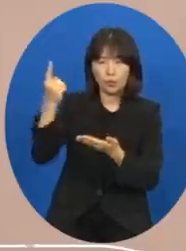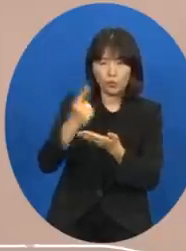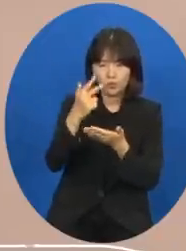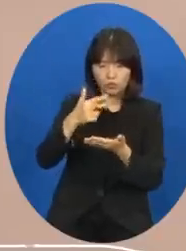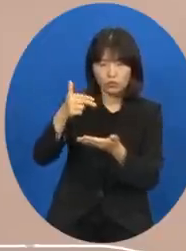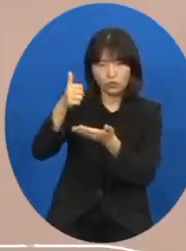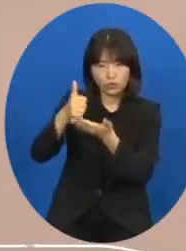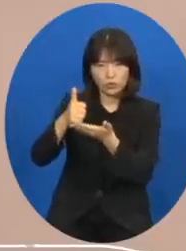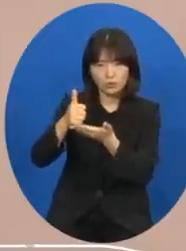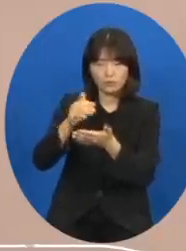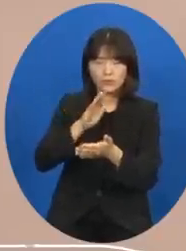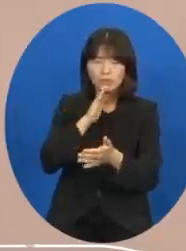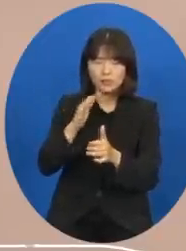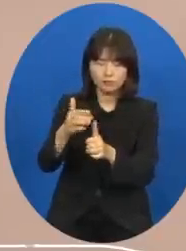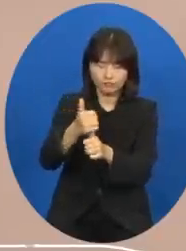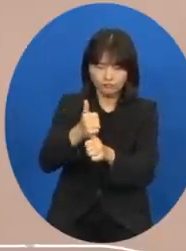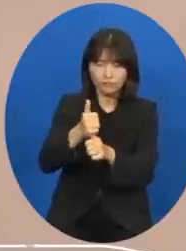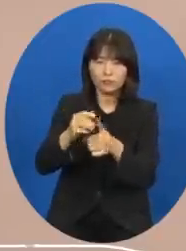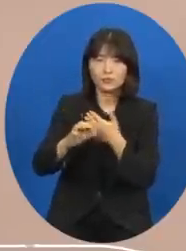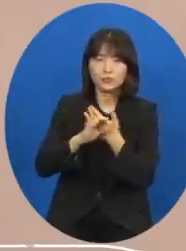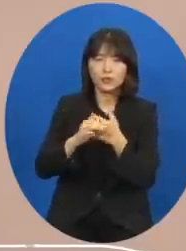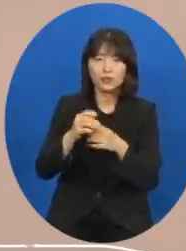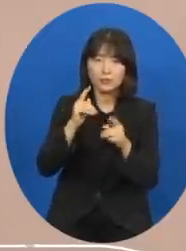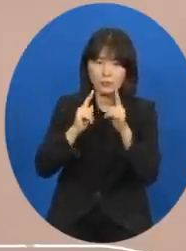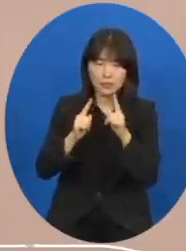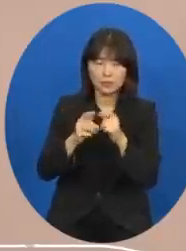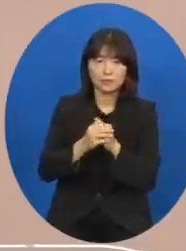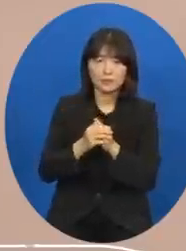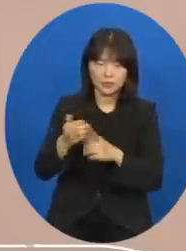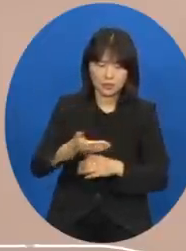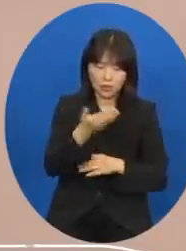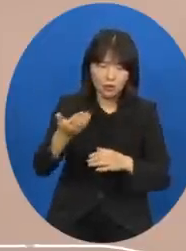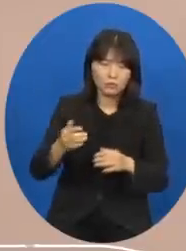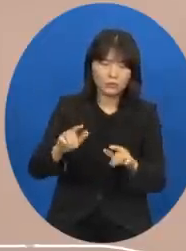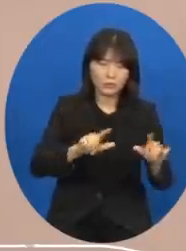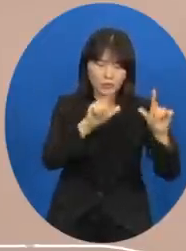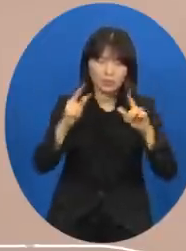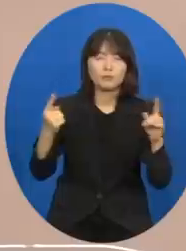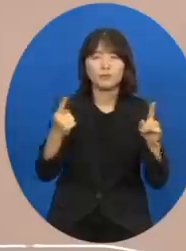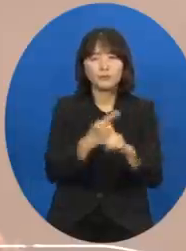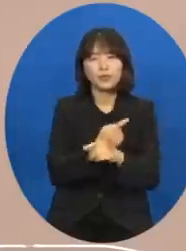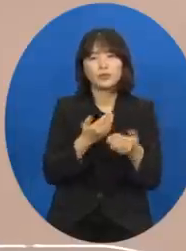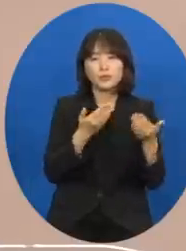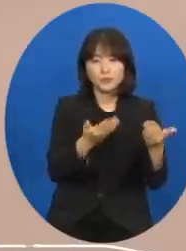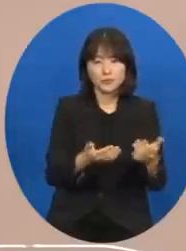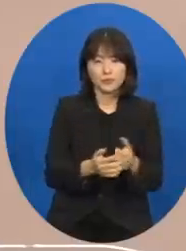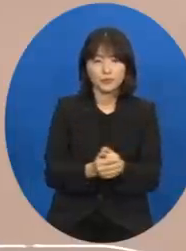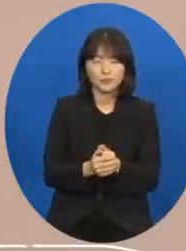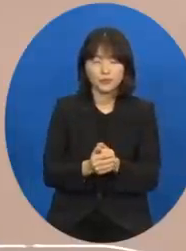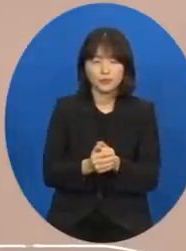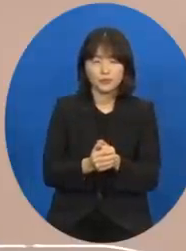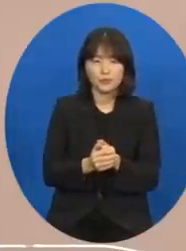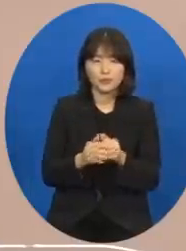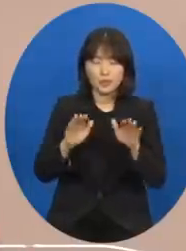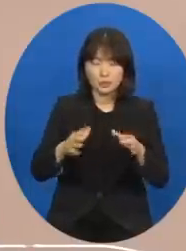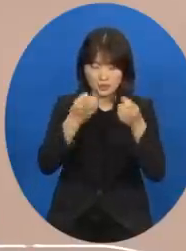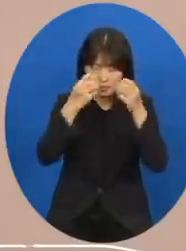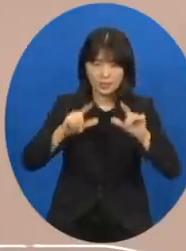진짜 여러분이 붙잡으면 말씀이 여러분의 삶을 바꿉니다. 이번 신년 말씀 기도회